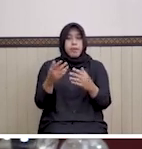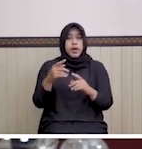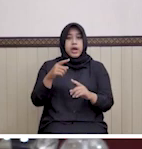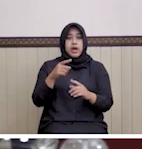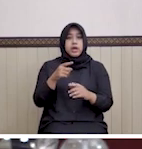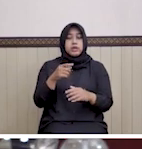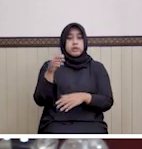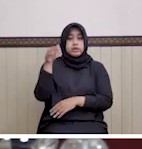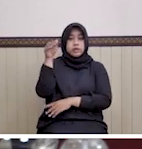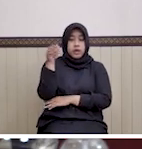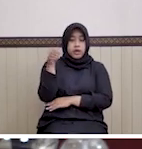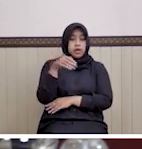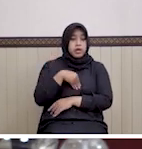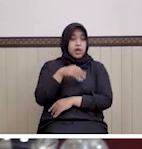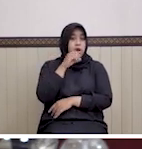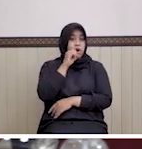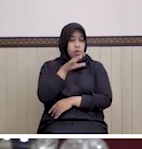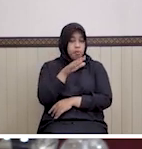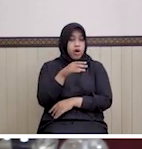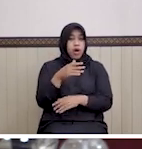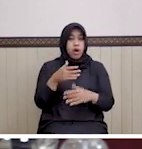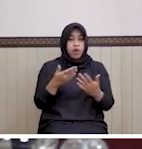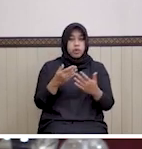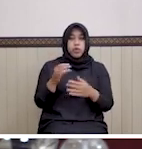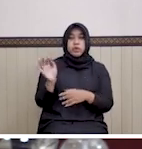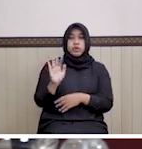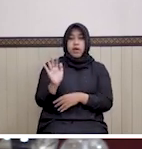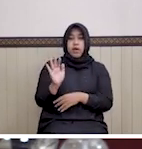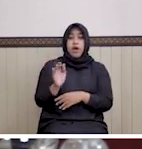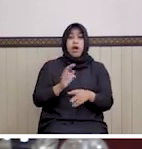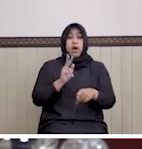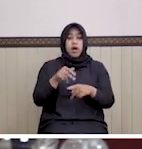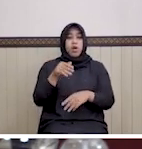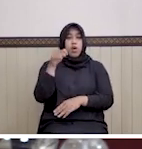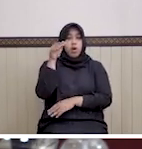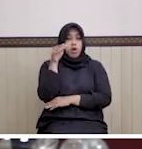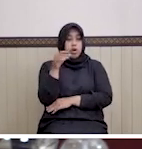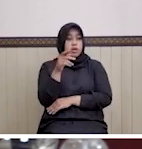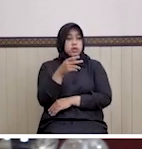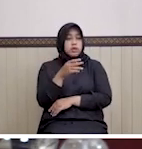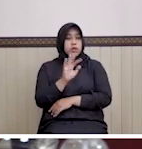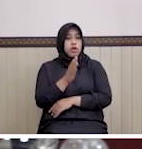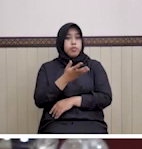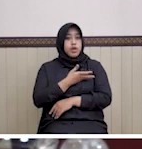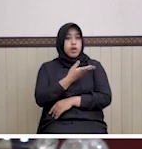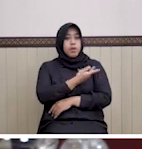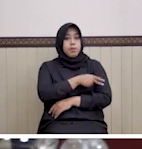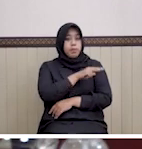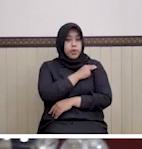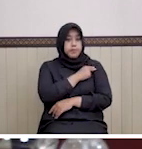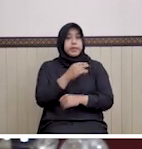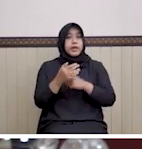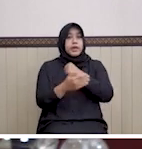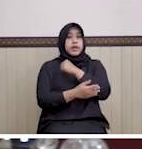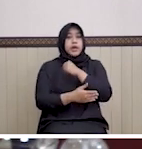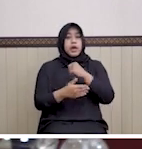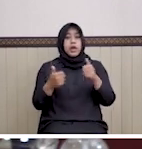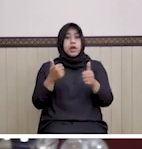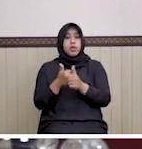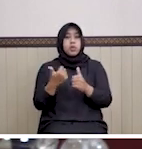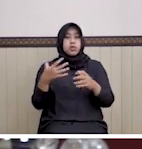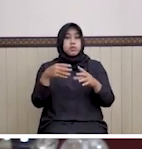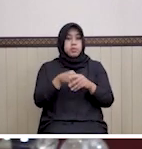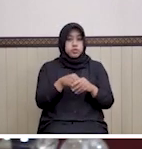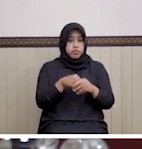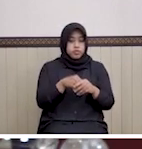terdakwa ingat Atau tersangka ini mampu atau tidak kalau dia tidak mampu ya negara turun disitu tentu ada